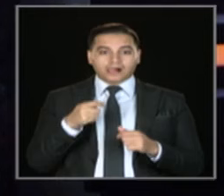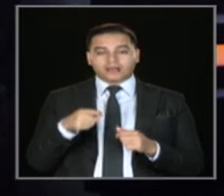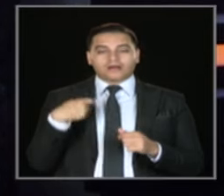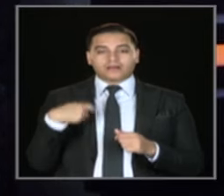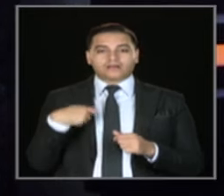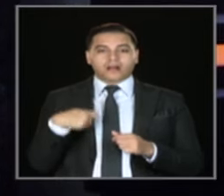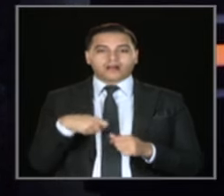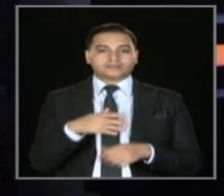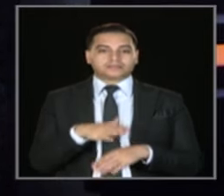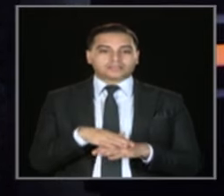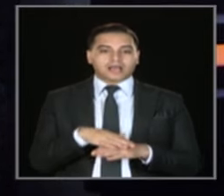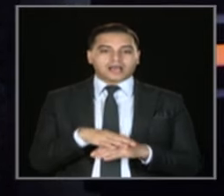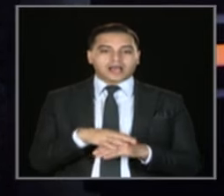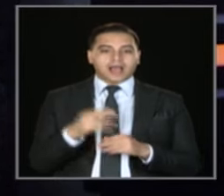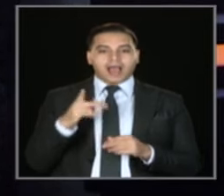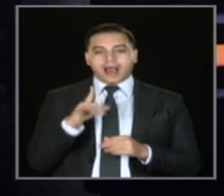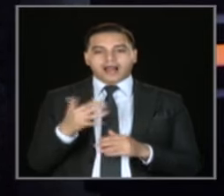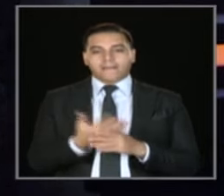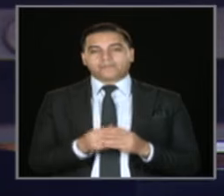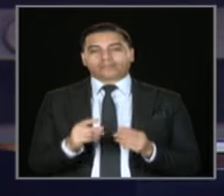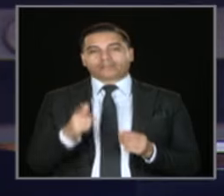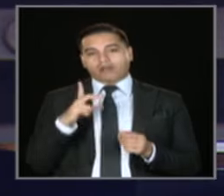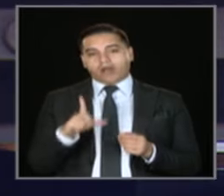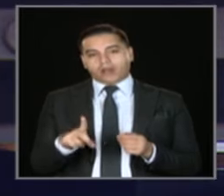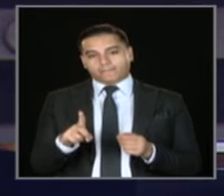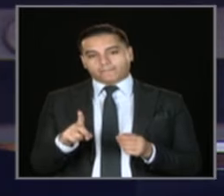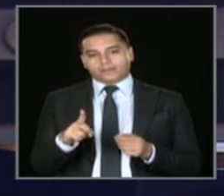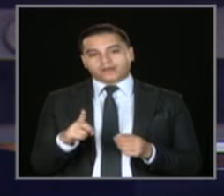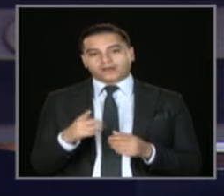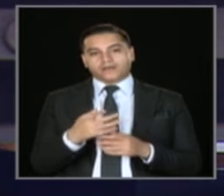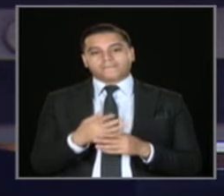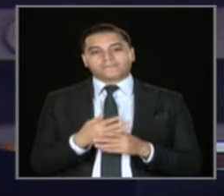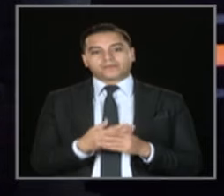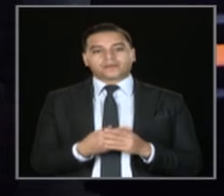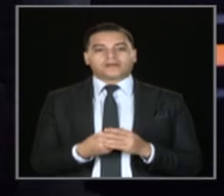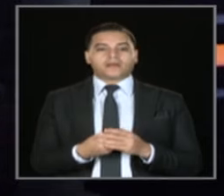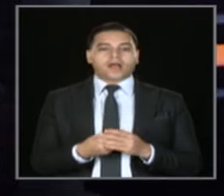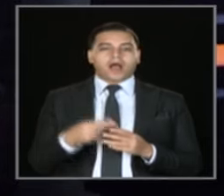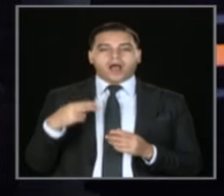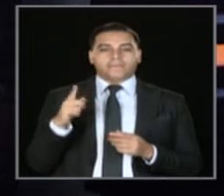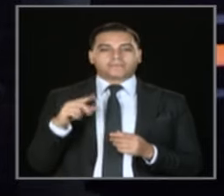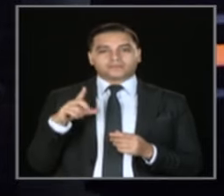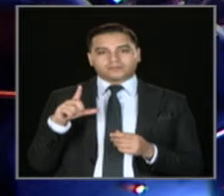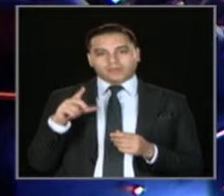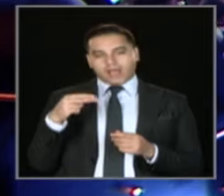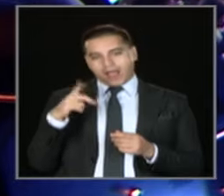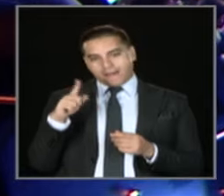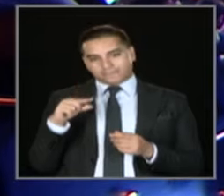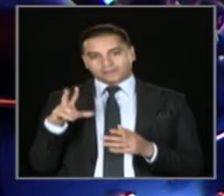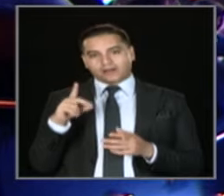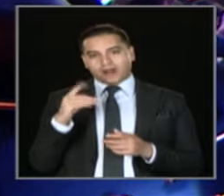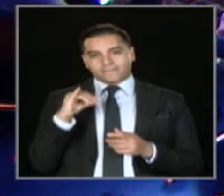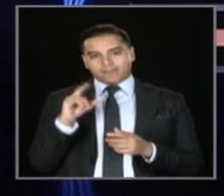سيدنا علي بن أبي طالب؟ عبد الرحمن بن ملجم. عبد الرحمن بن ملجم. 20 الكرنك